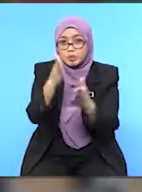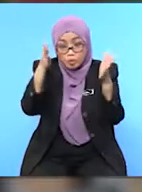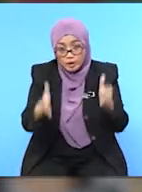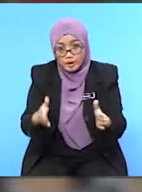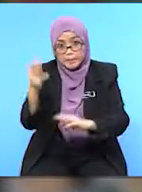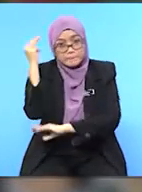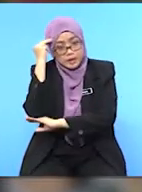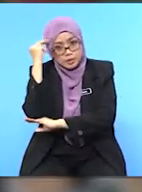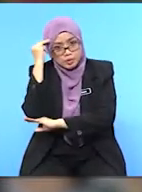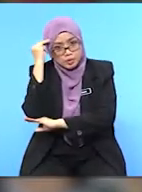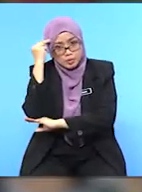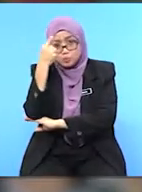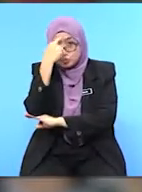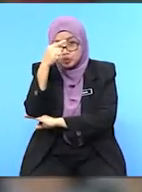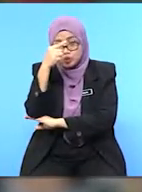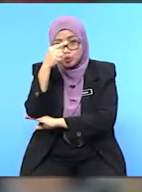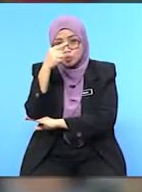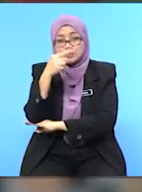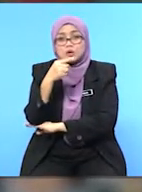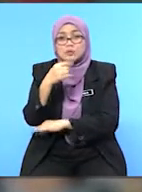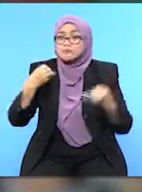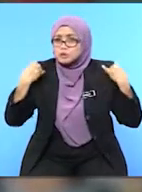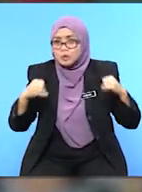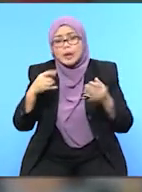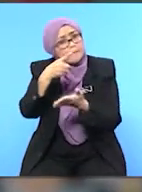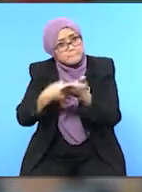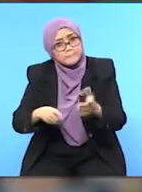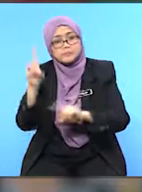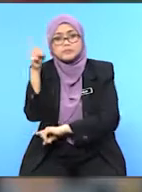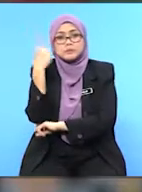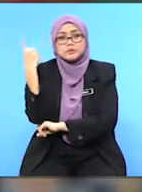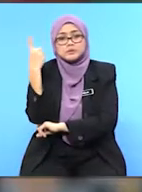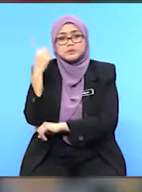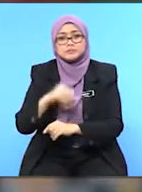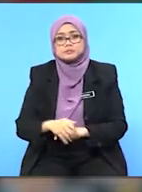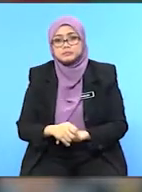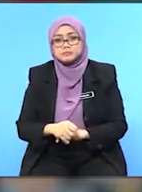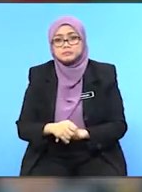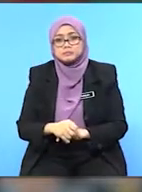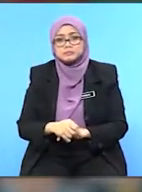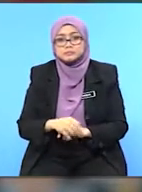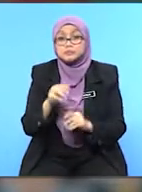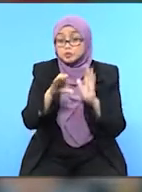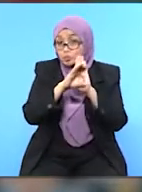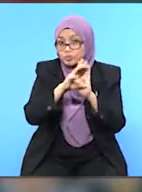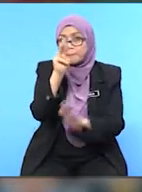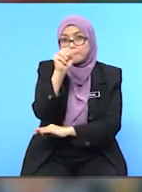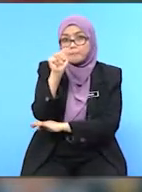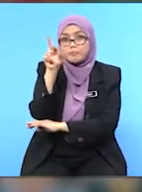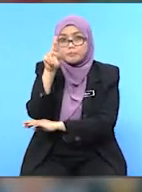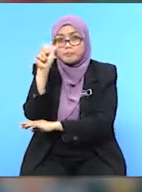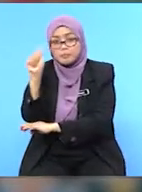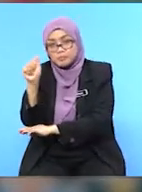bergiat dalam apurba pernyataan ataupun a kerusahan antaredja kerajaannya semasukan itu adalah marah dan juga udah